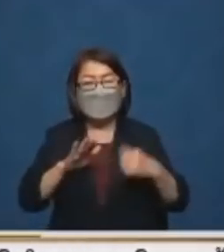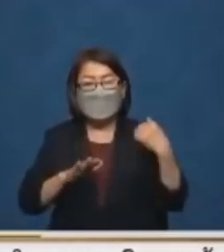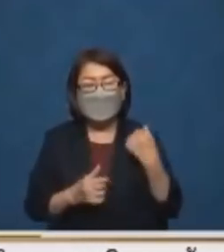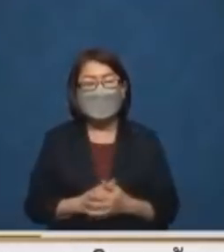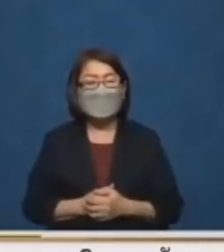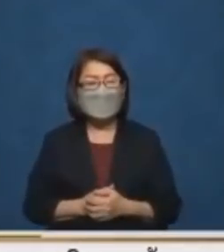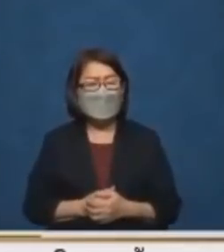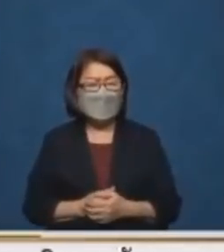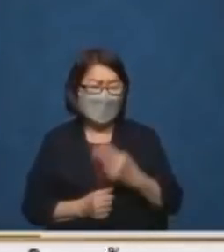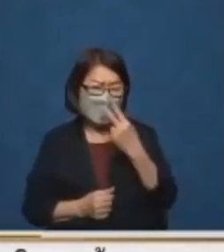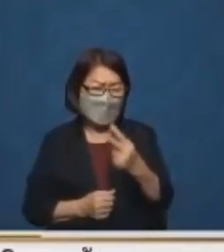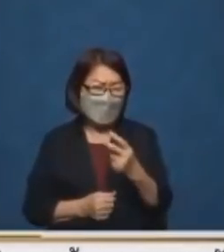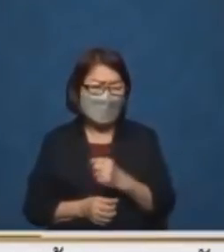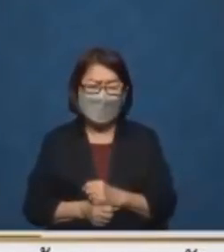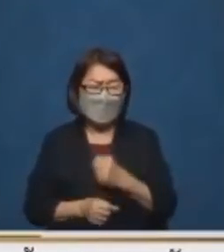ทไมบางควร